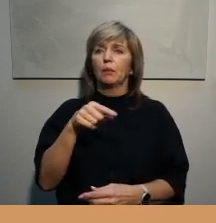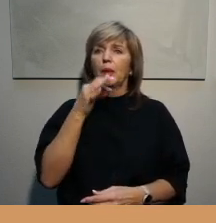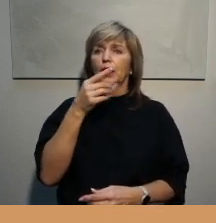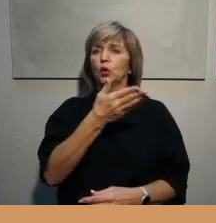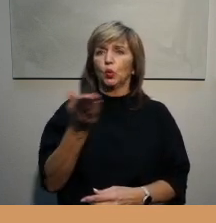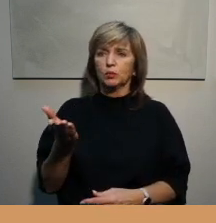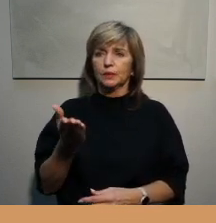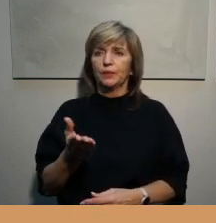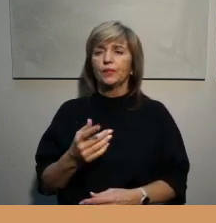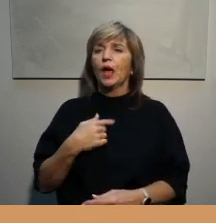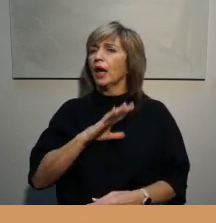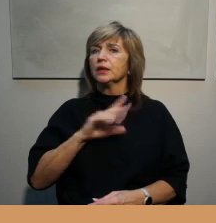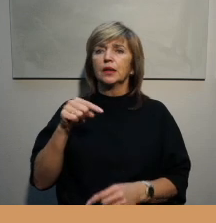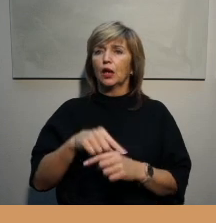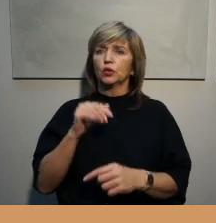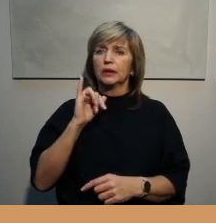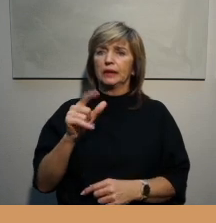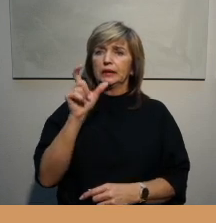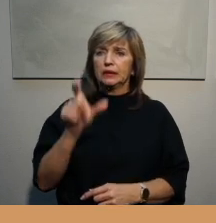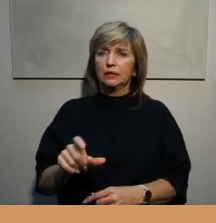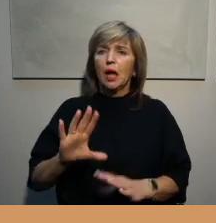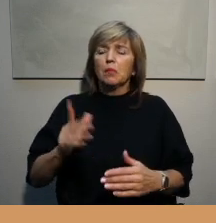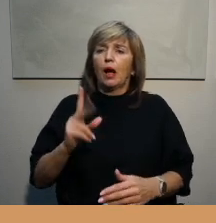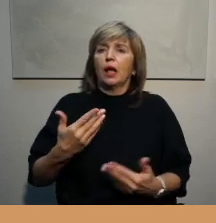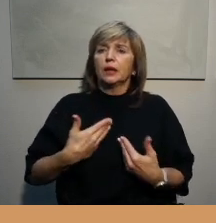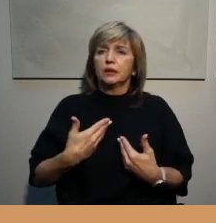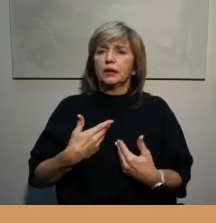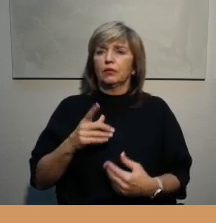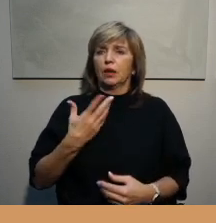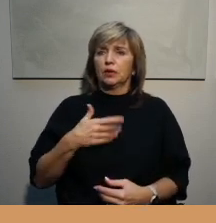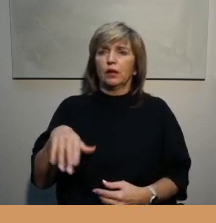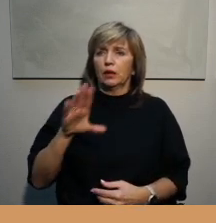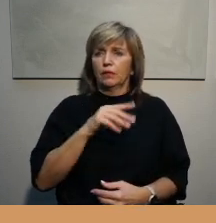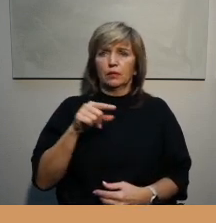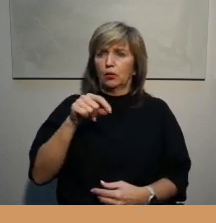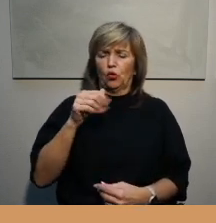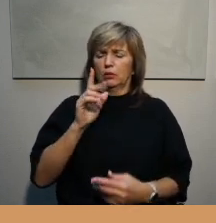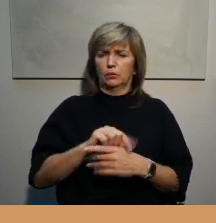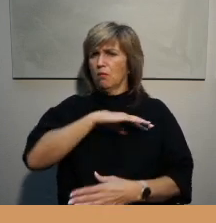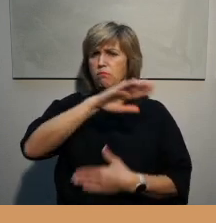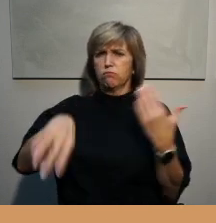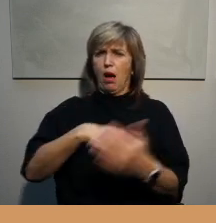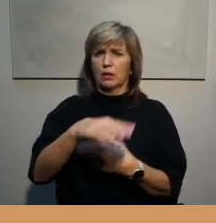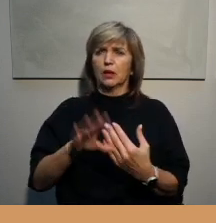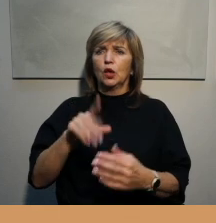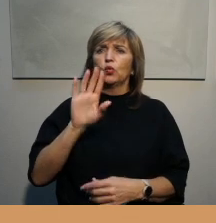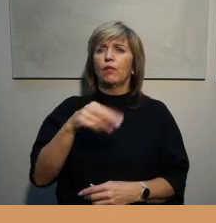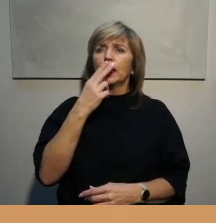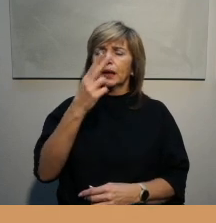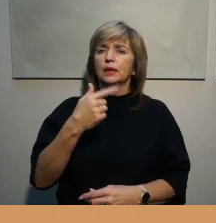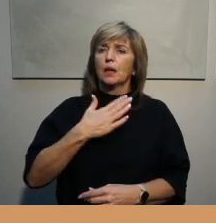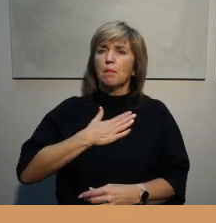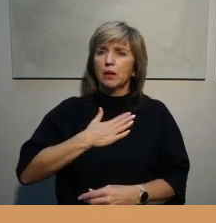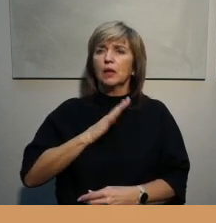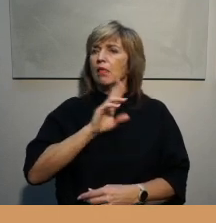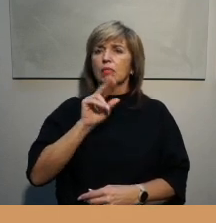jums? Es nejūtos slikts cilvēks, bet kā lai dzīvoju, šķiet, ka viss ir totālā bardakā. Tu vari redzēt mani,